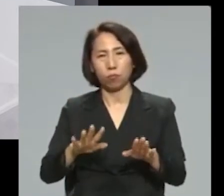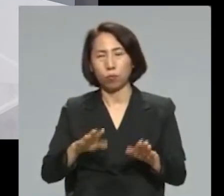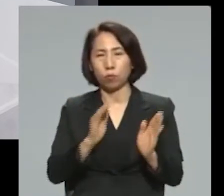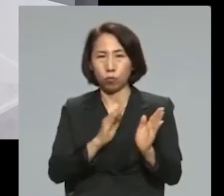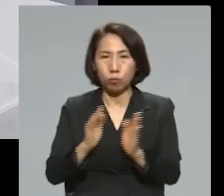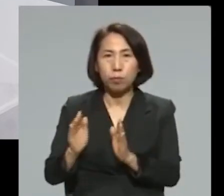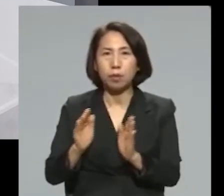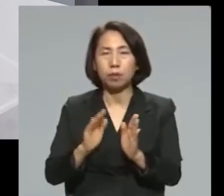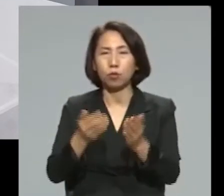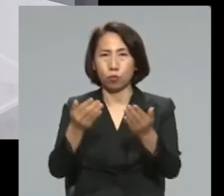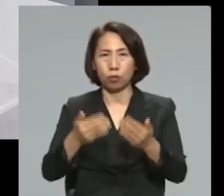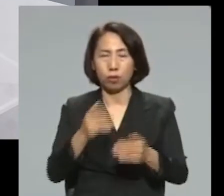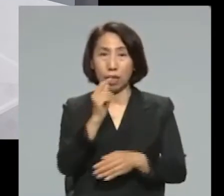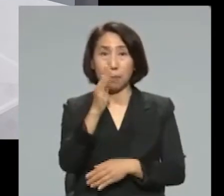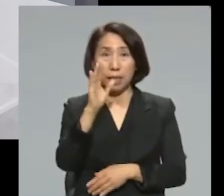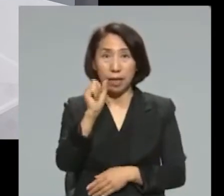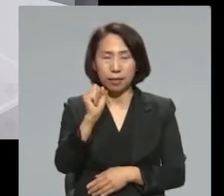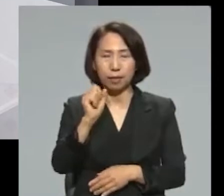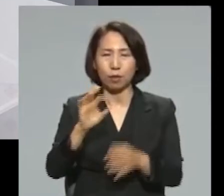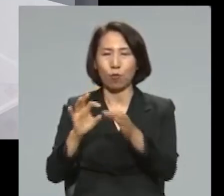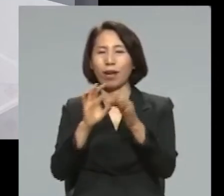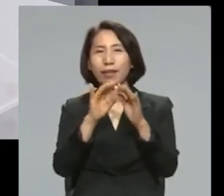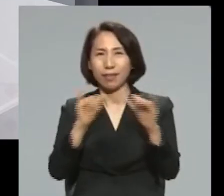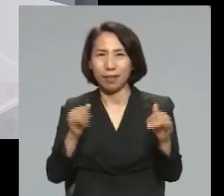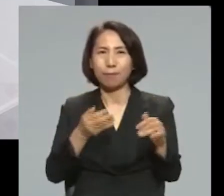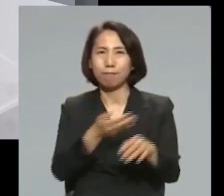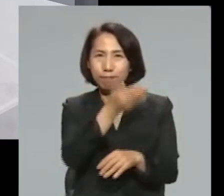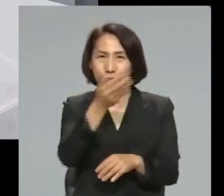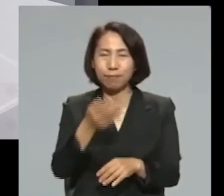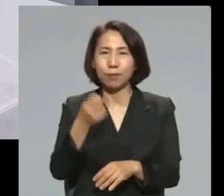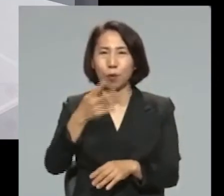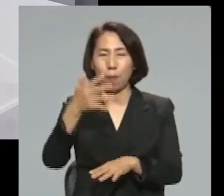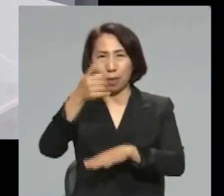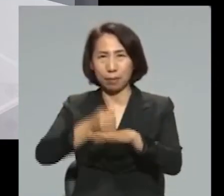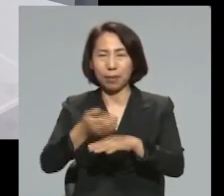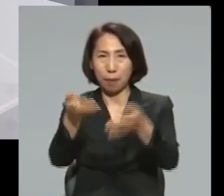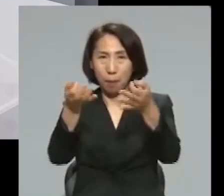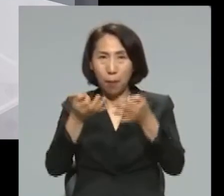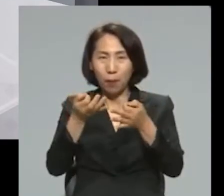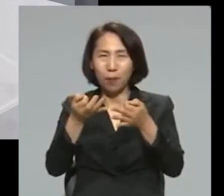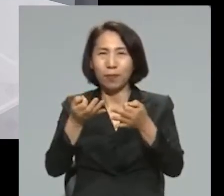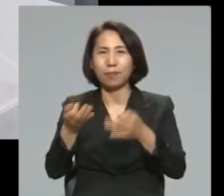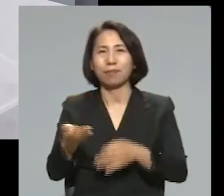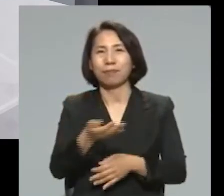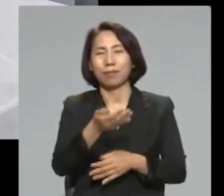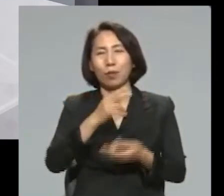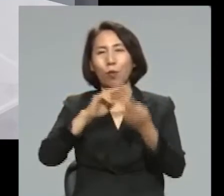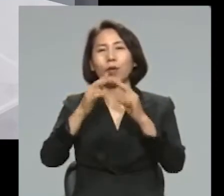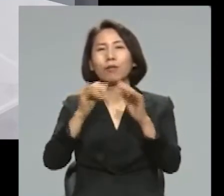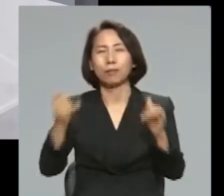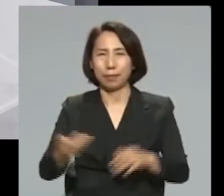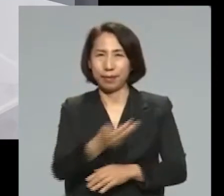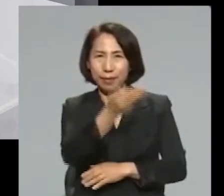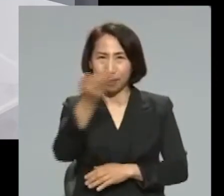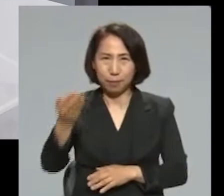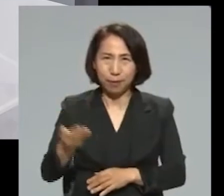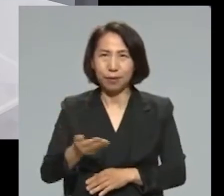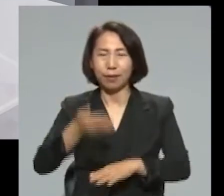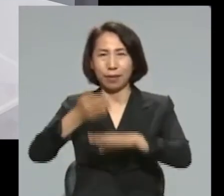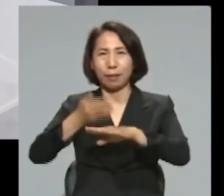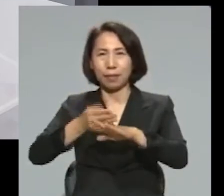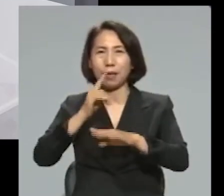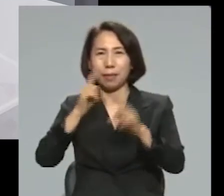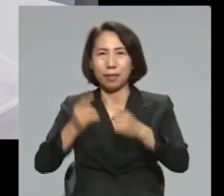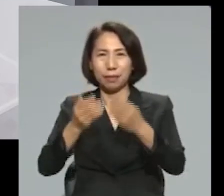마련해 주신 KBS 관계자 여러분과 끝까지 시청해 주신 고령군민 여러분들께